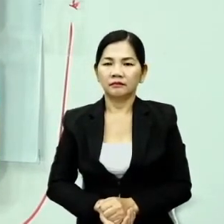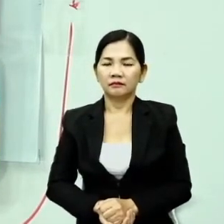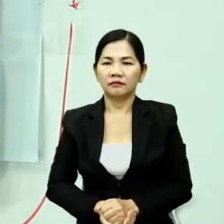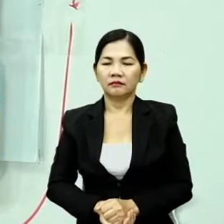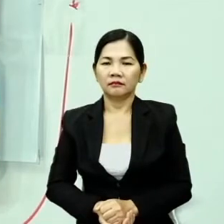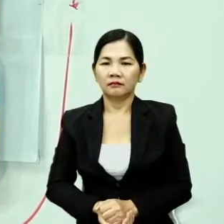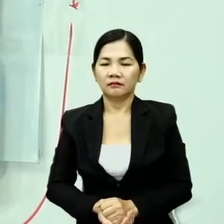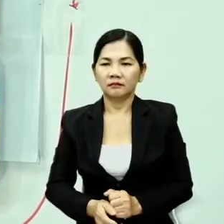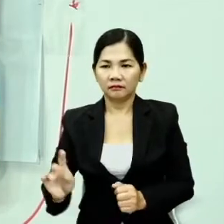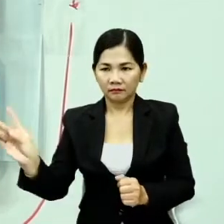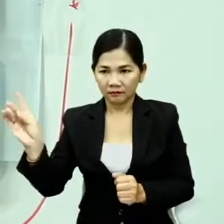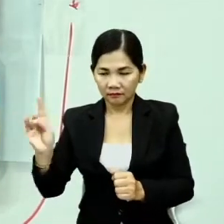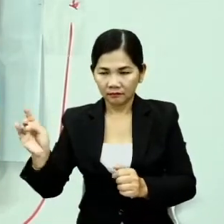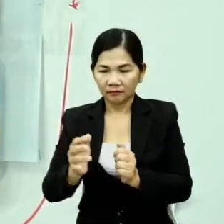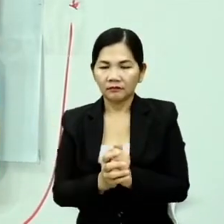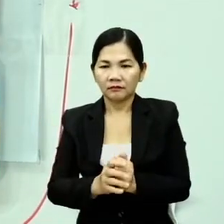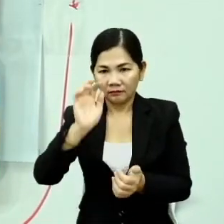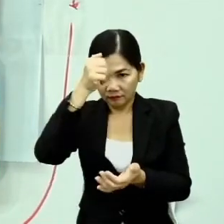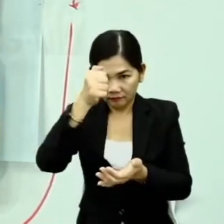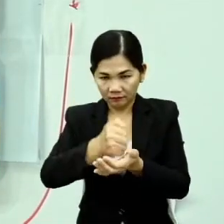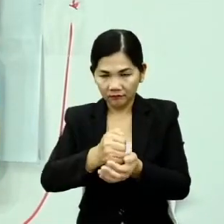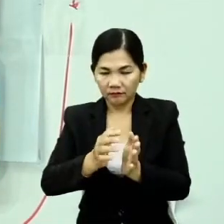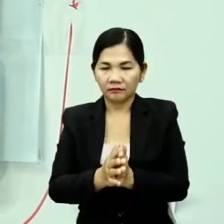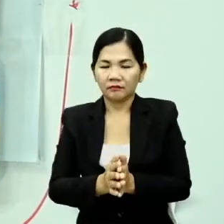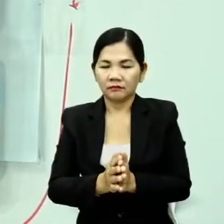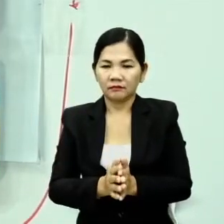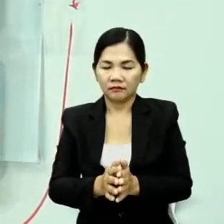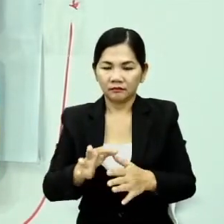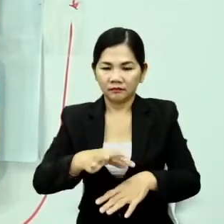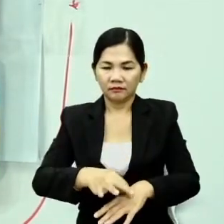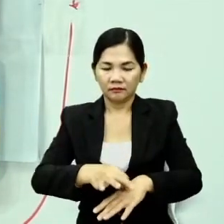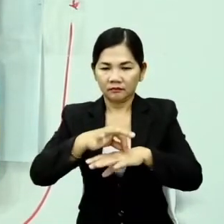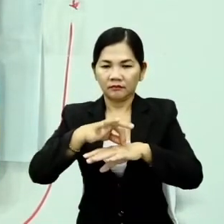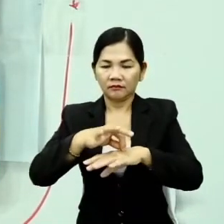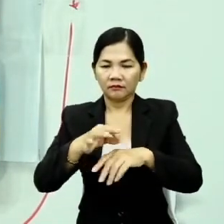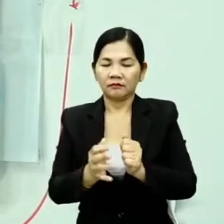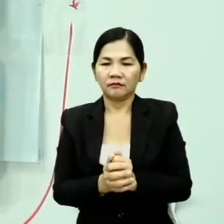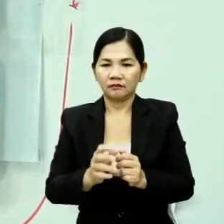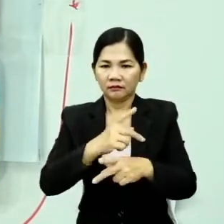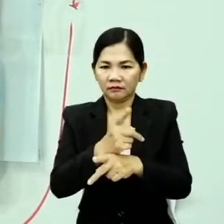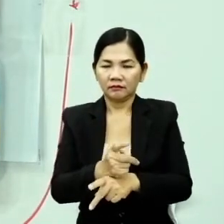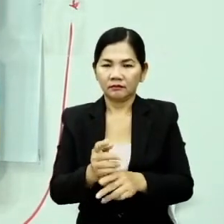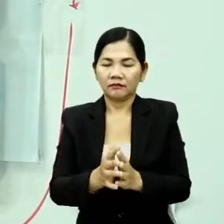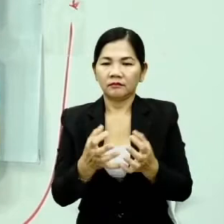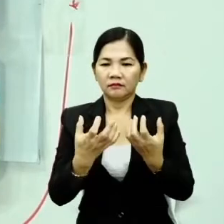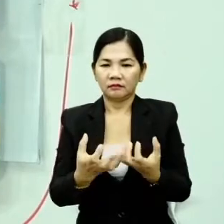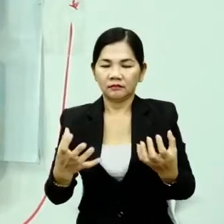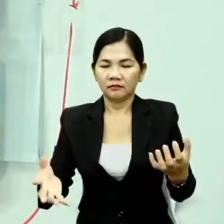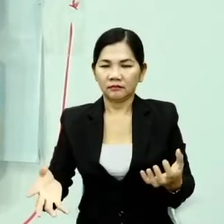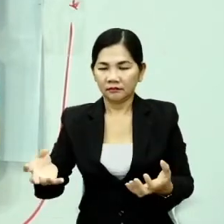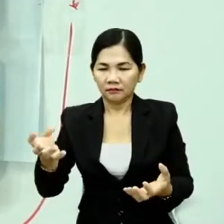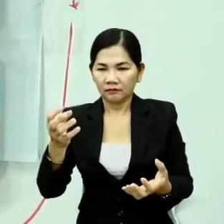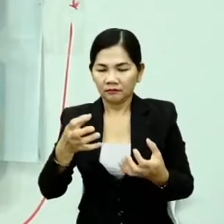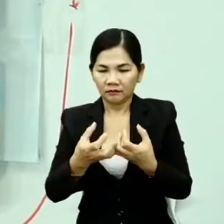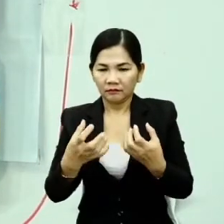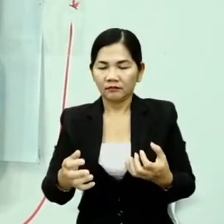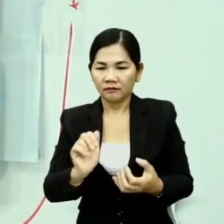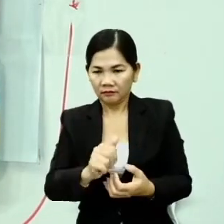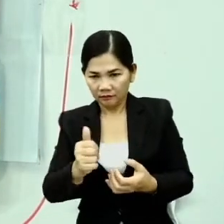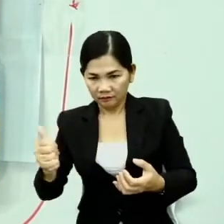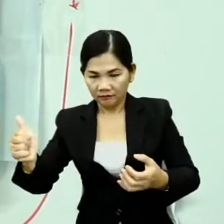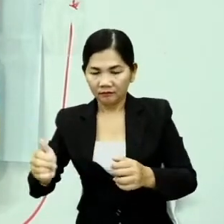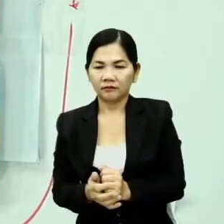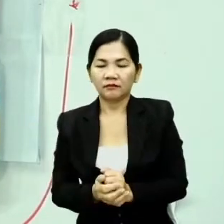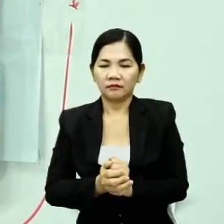cha sạt cứ cha việc bắt đầu bị giàu cứ việc bắt đầu máy cha sầm ráp cha phần lớp chia xong phải đẹp ráp ráp xây xây nè con á cha bị